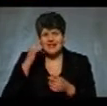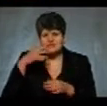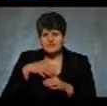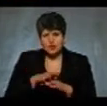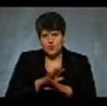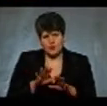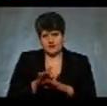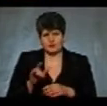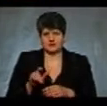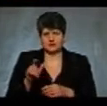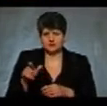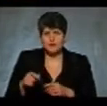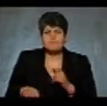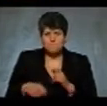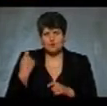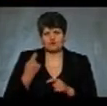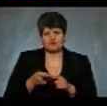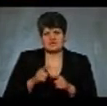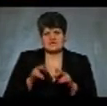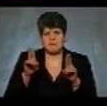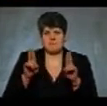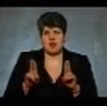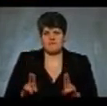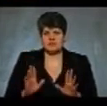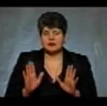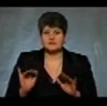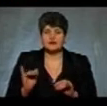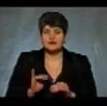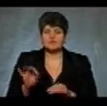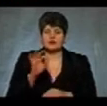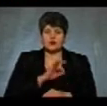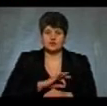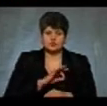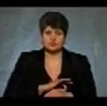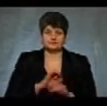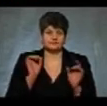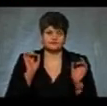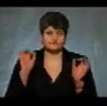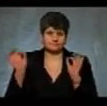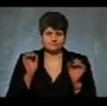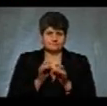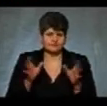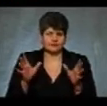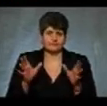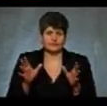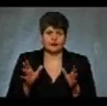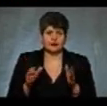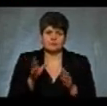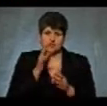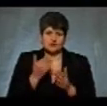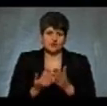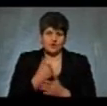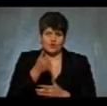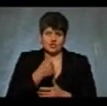громадяни порушують ці правила і використовують піротехнічні засоби, в частності, під час новорічних